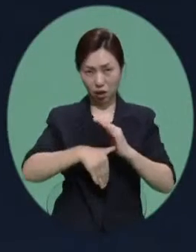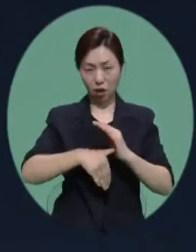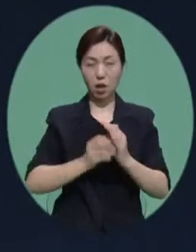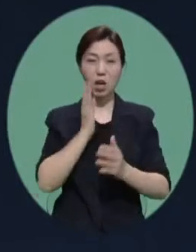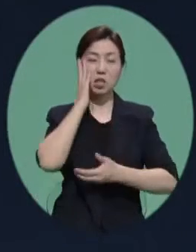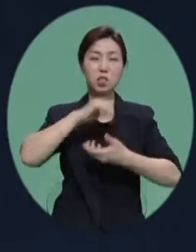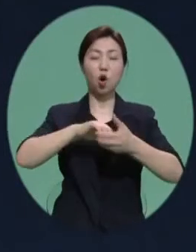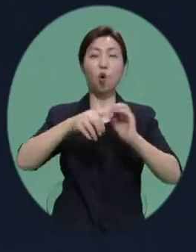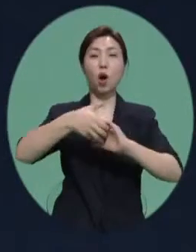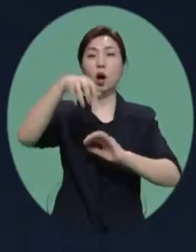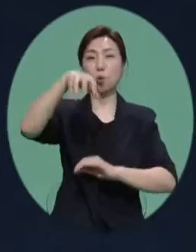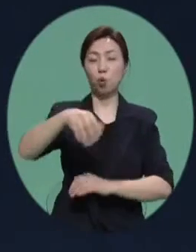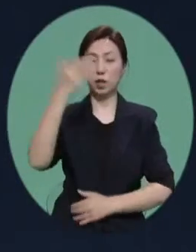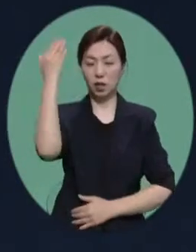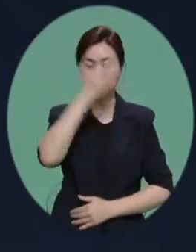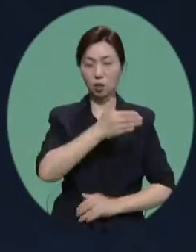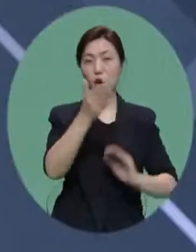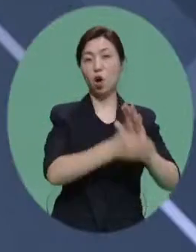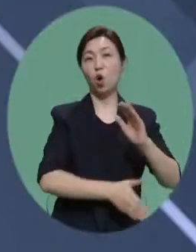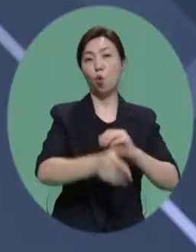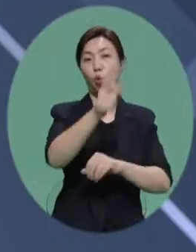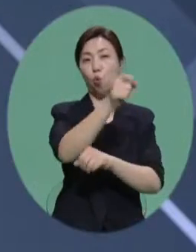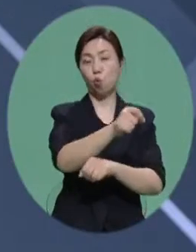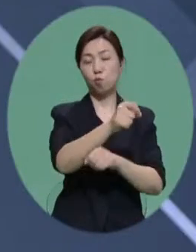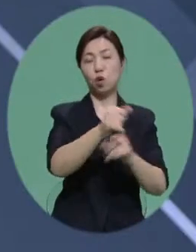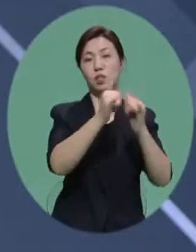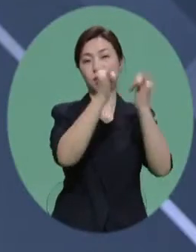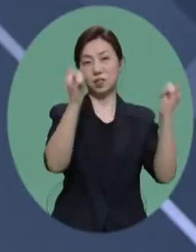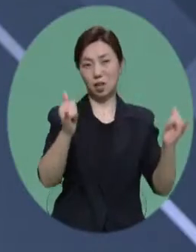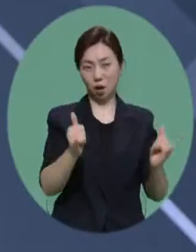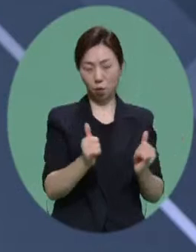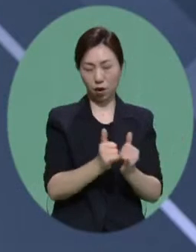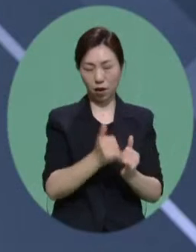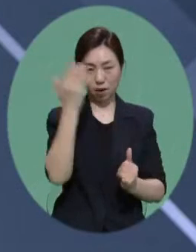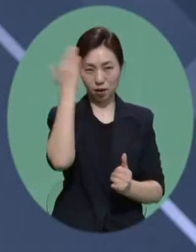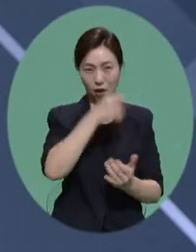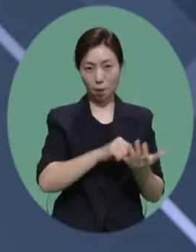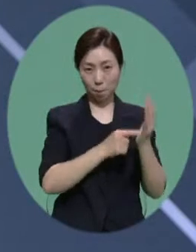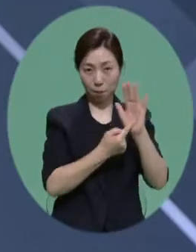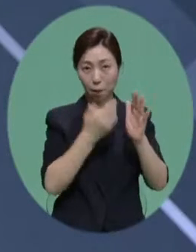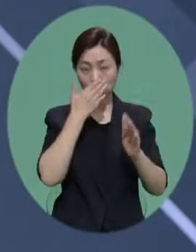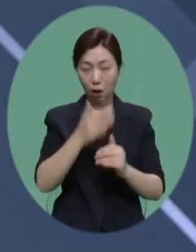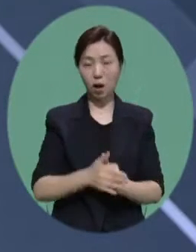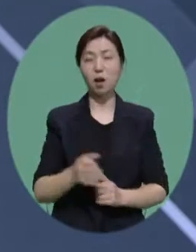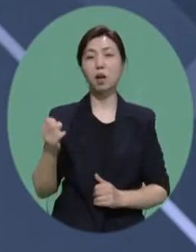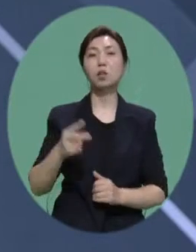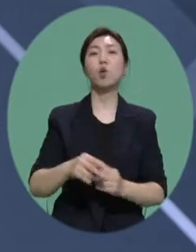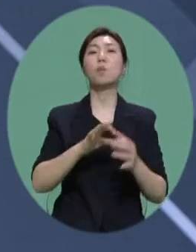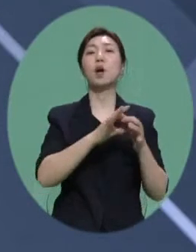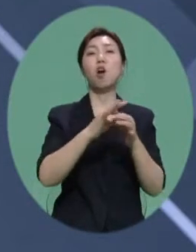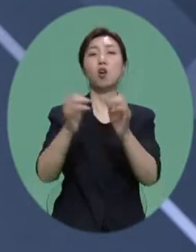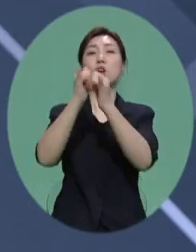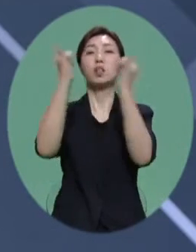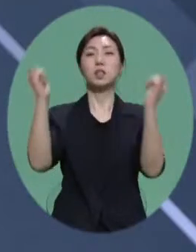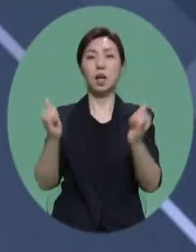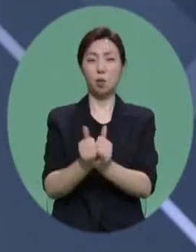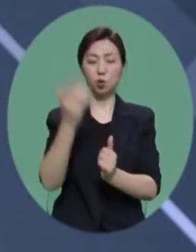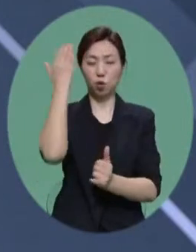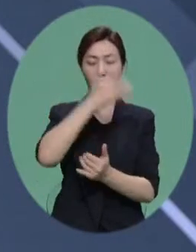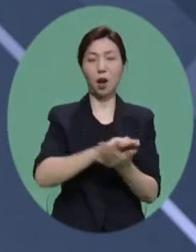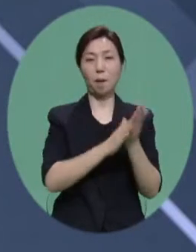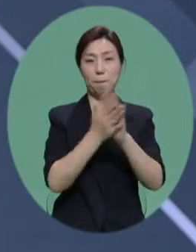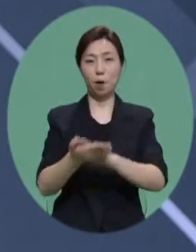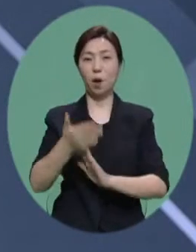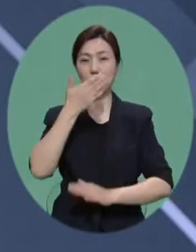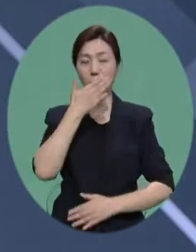공직사회가 투명하고 그리고 또 사회가 공장 하게 됩니다 또한 대통령이